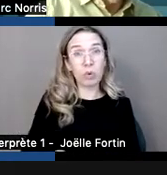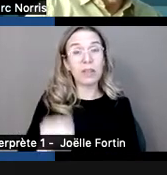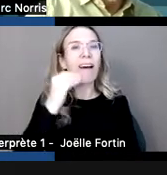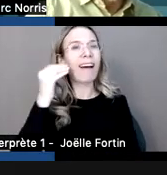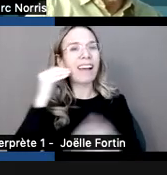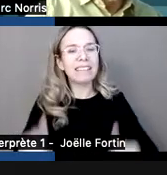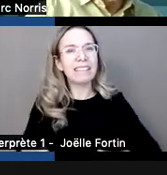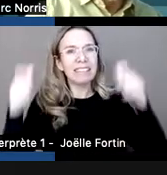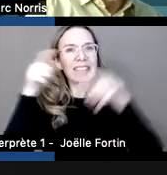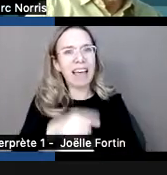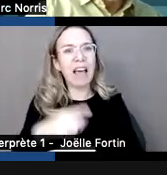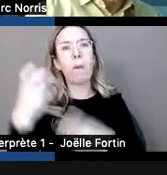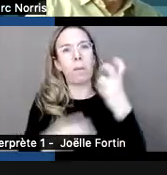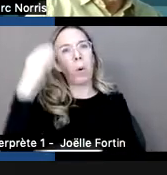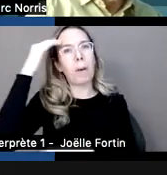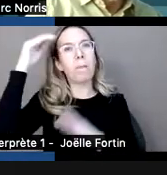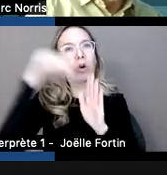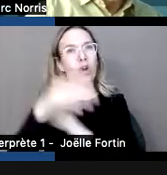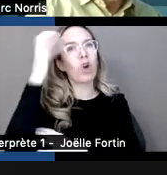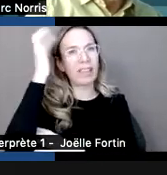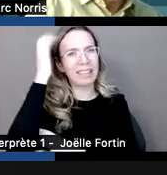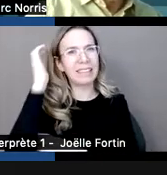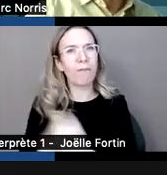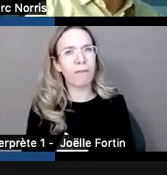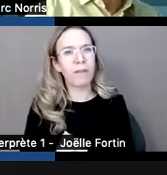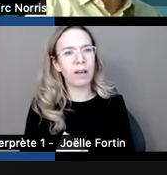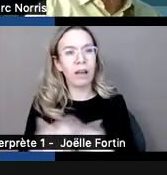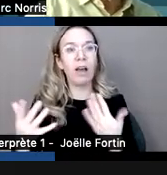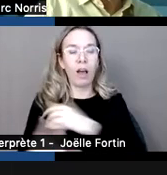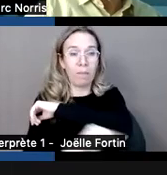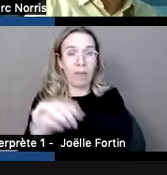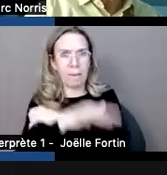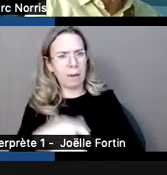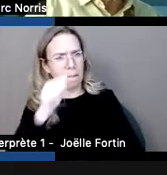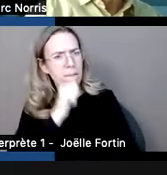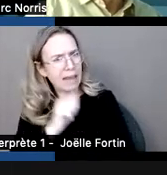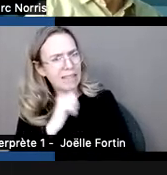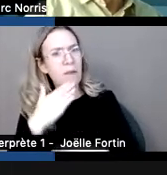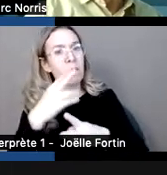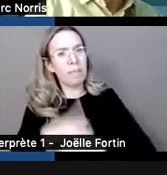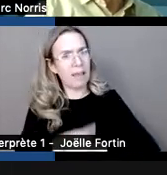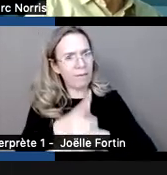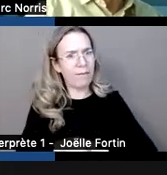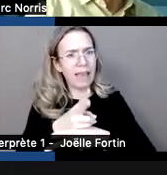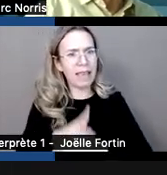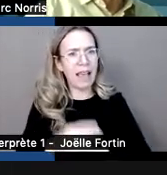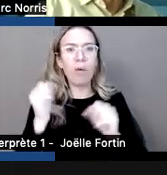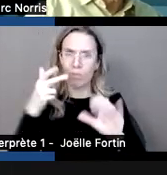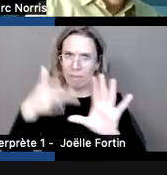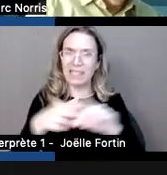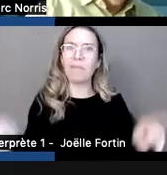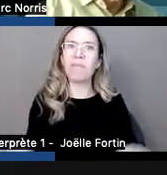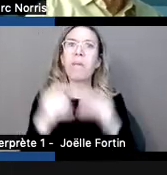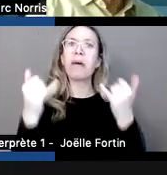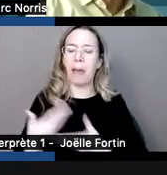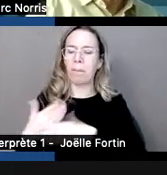maison de retraite souffrent de troubles cognitifs. Entourés par un personnel patient et bienveillant, certains d'entre eux participent désormais à